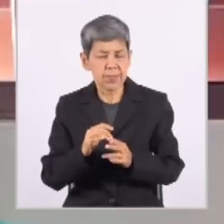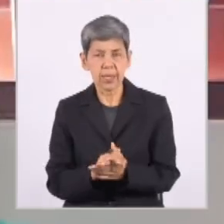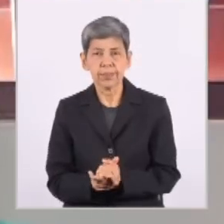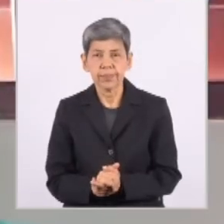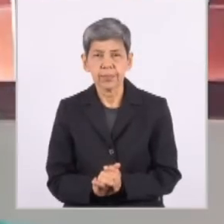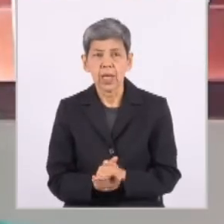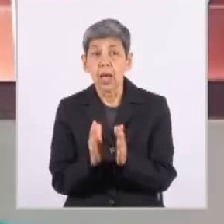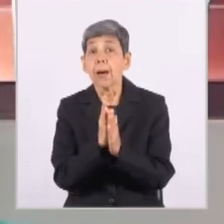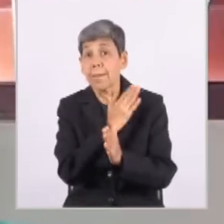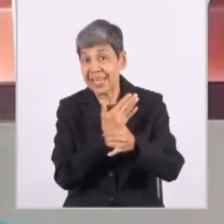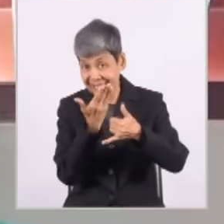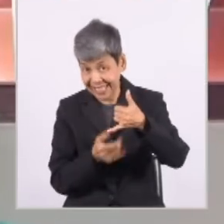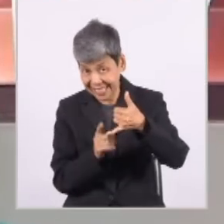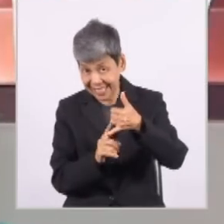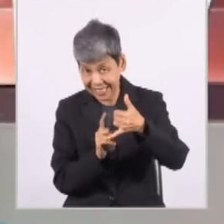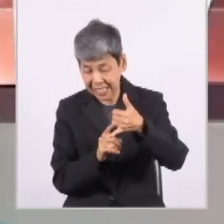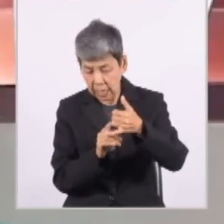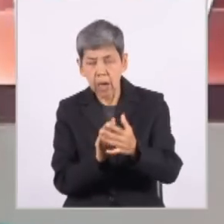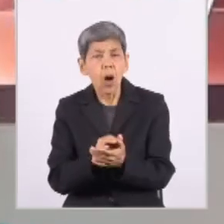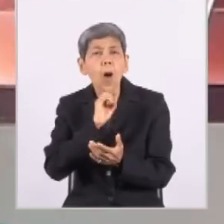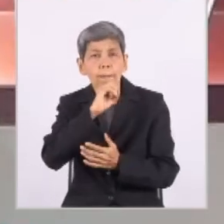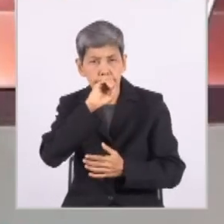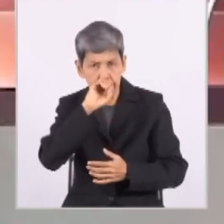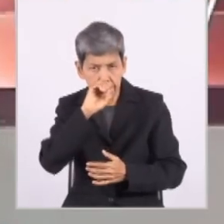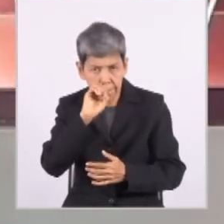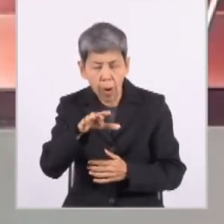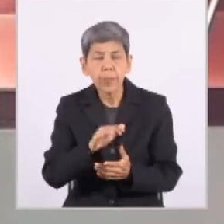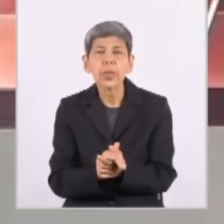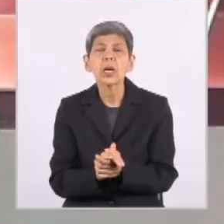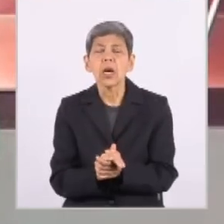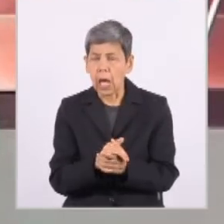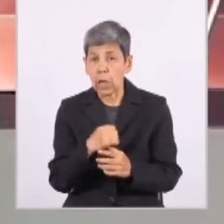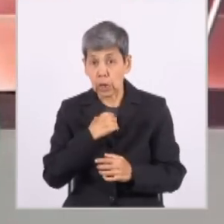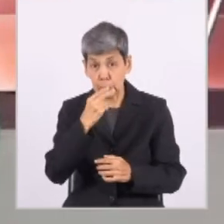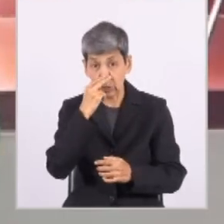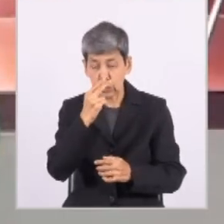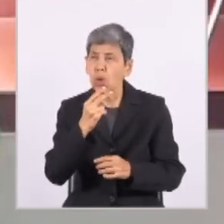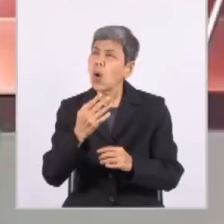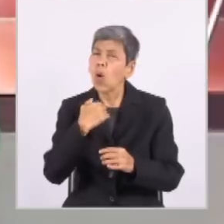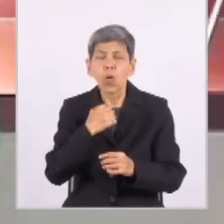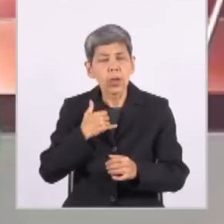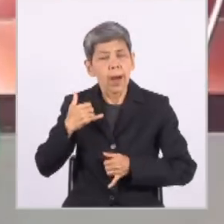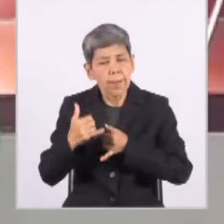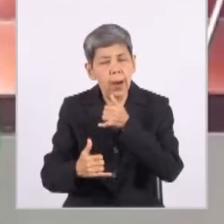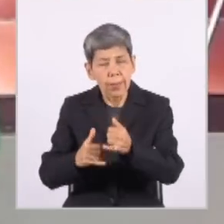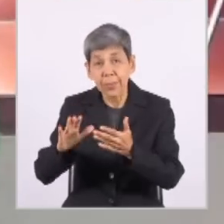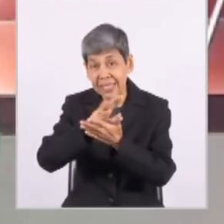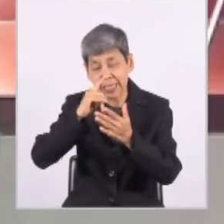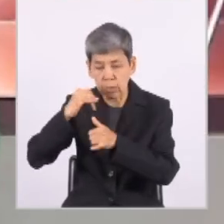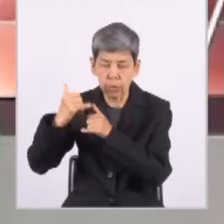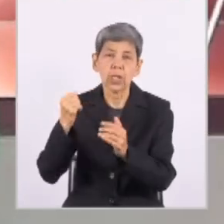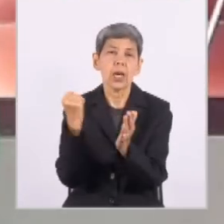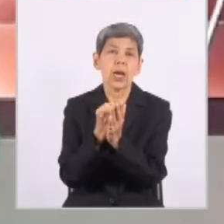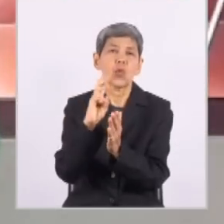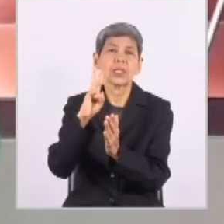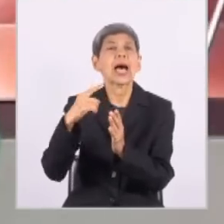พระโทพระโพธิวโรเนี่ยท่านยังบอกว่านะครับน่ะส่วนใหญ่เนี่ยนะคนจะเข้ามาในประเทศไทยด้วยวีซ่านัก